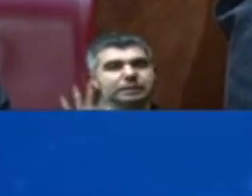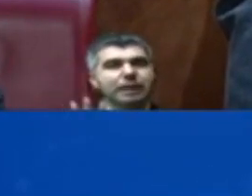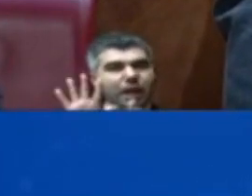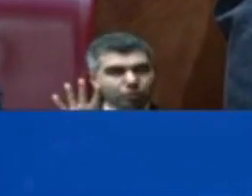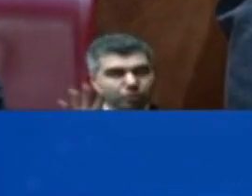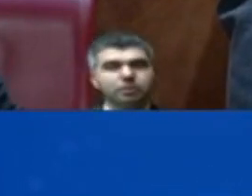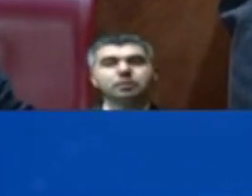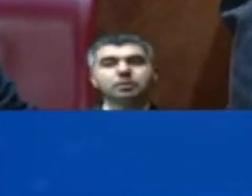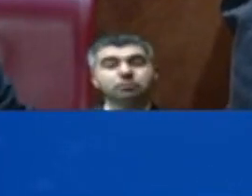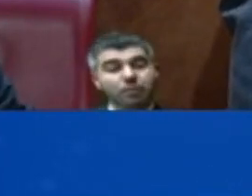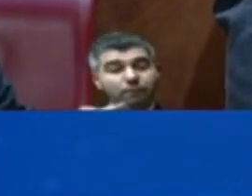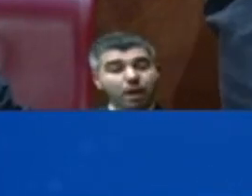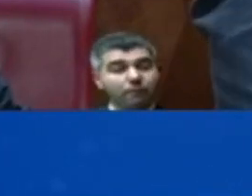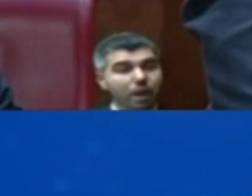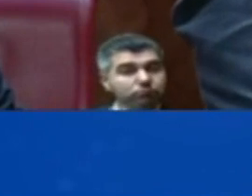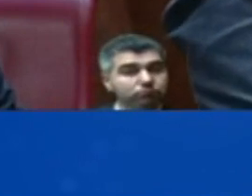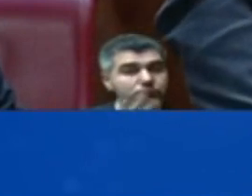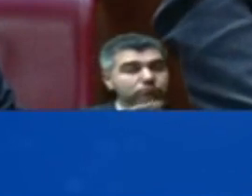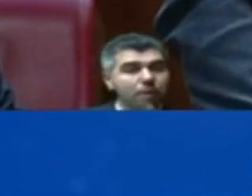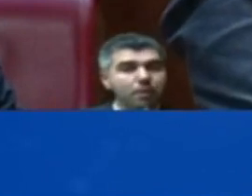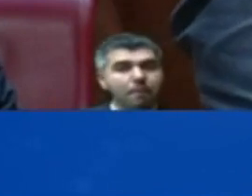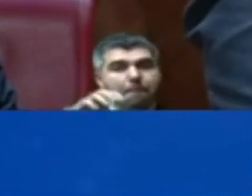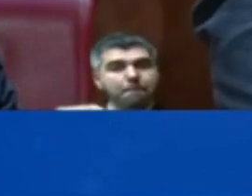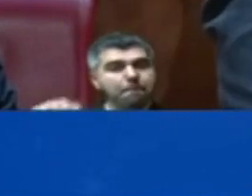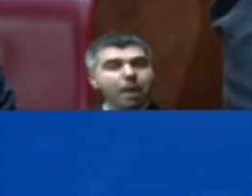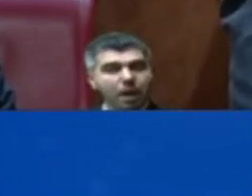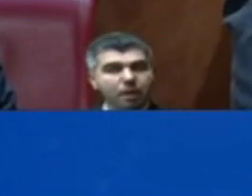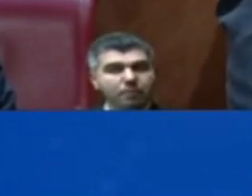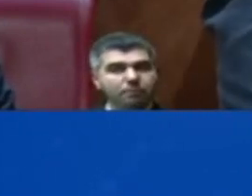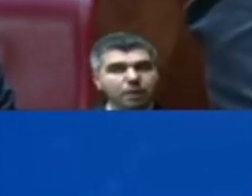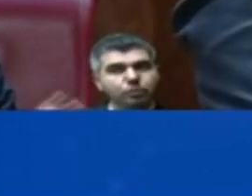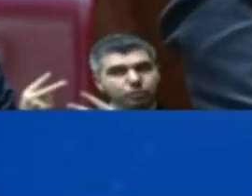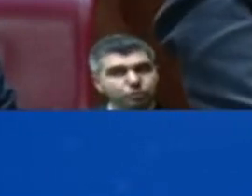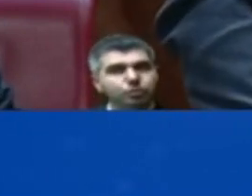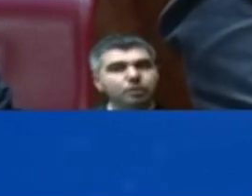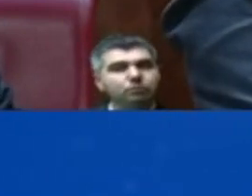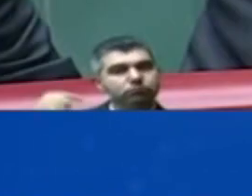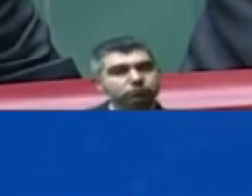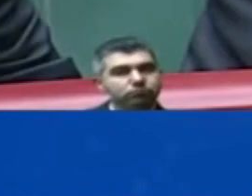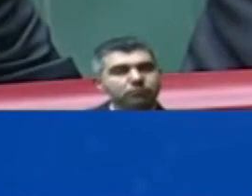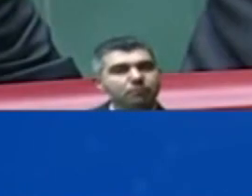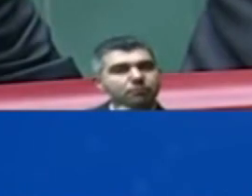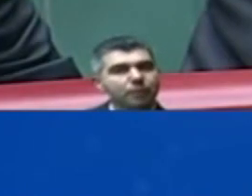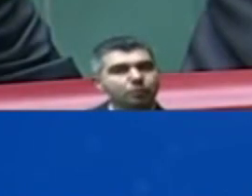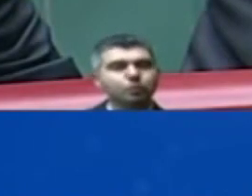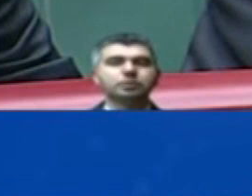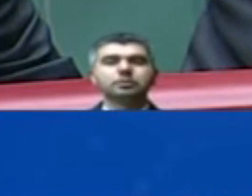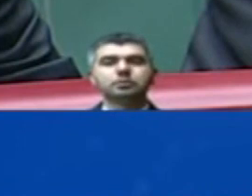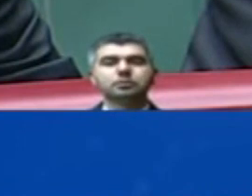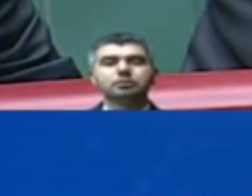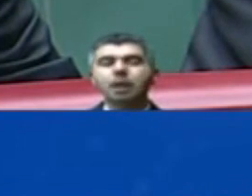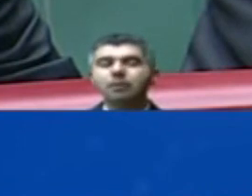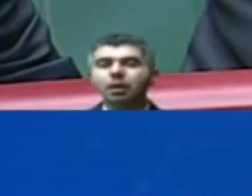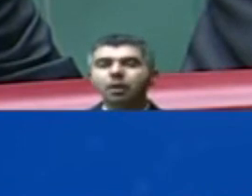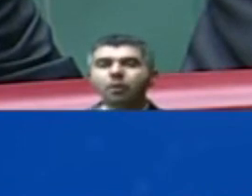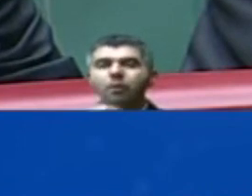التي يوقعها المغرب مع الدول اللي من خلالها تيتم هذا النقل. وفي اطار هذه الاتفاقيات الدوليه كاين حصيص، كاين